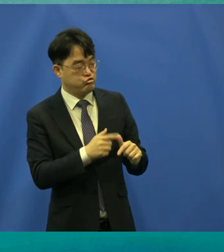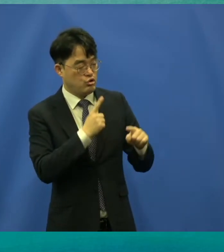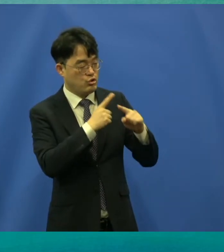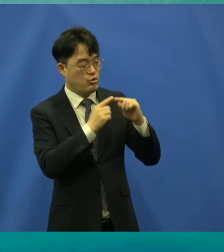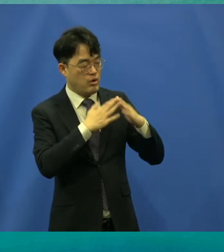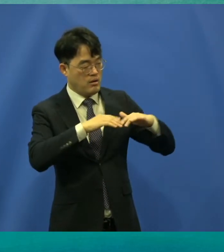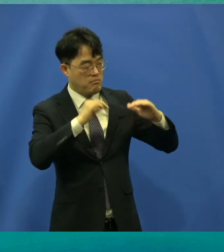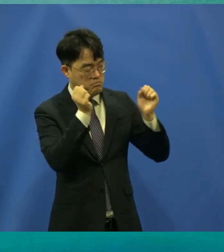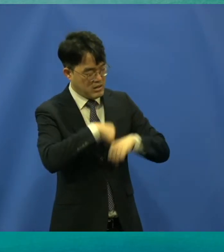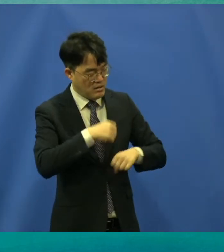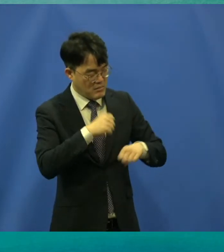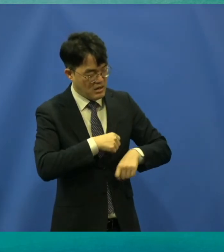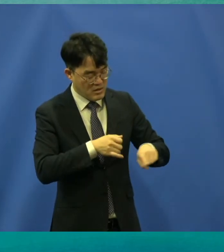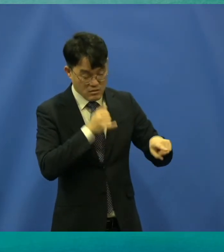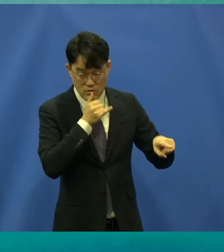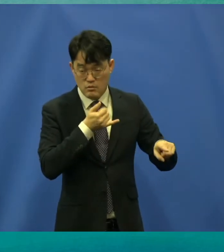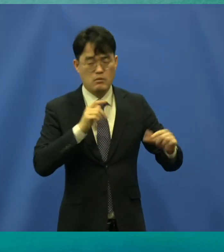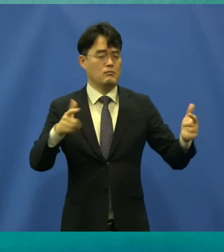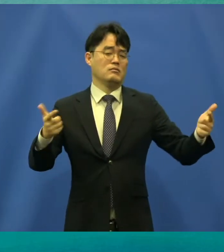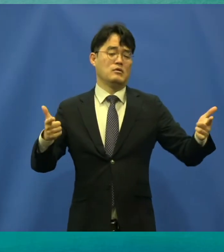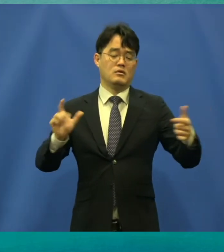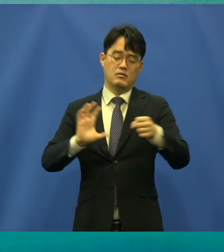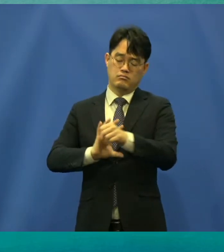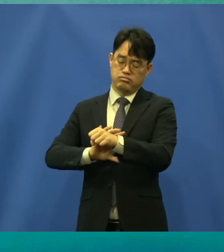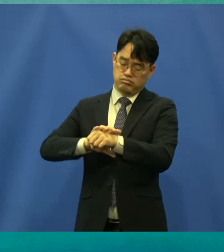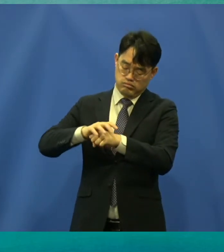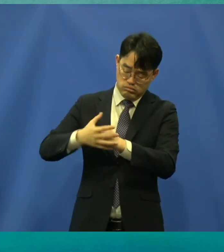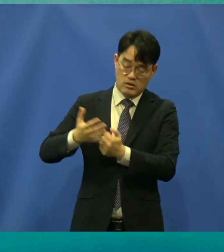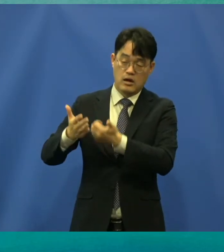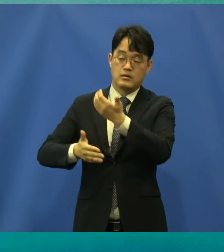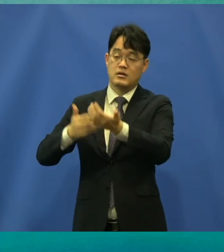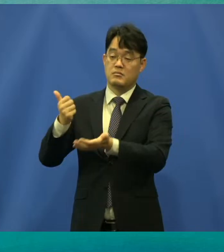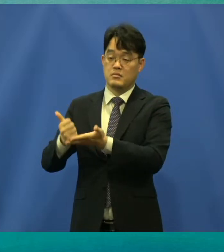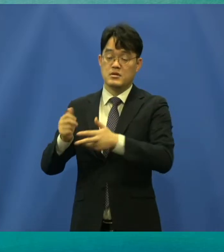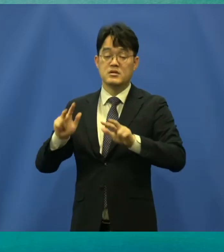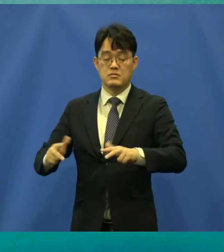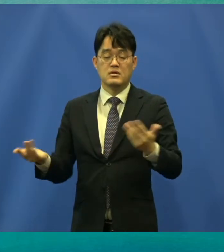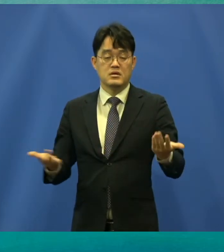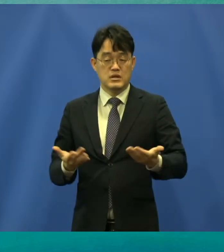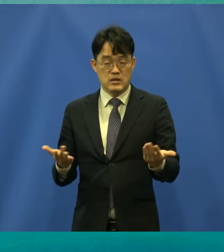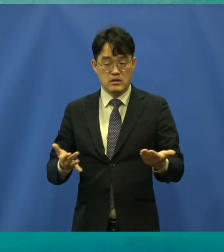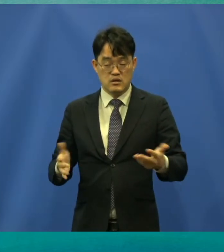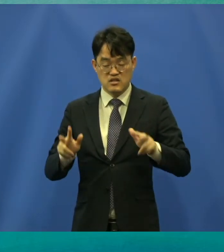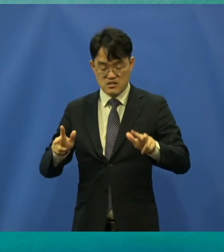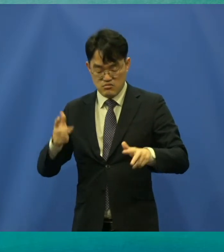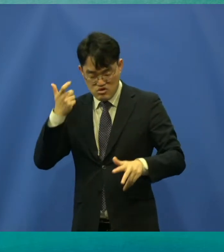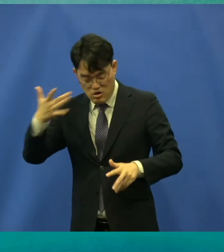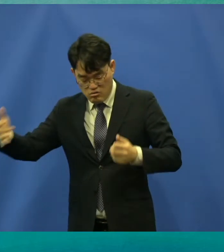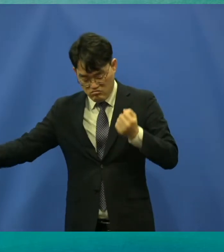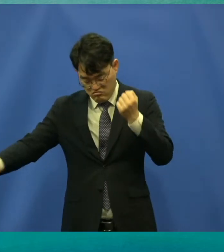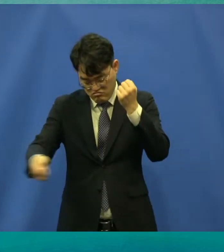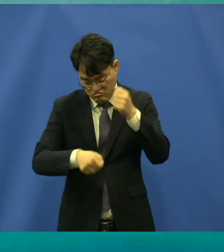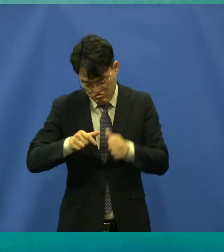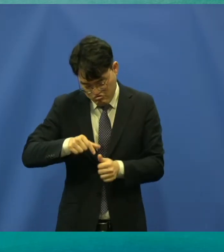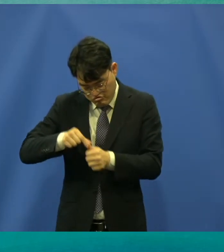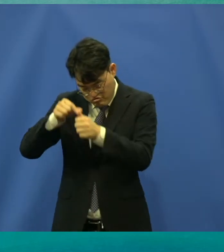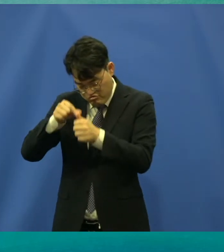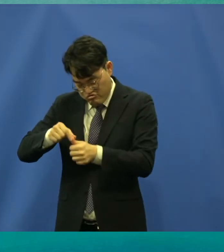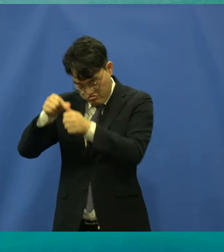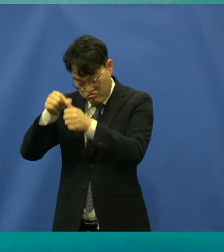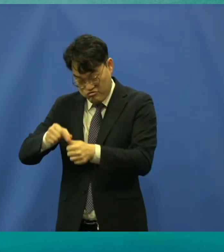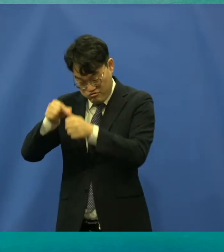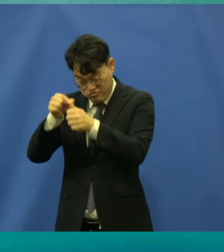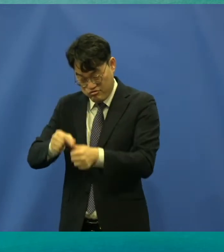이제 역사의 마지막을 향해 빠르게 시간이 흐르고 있습니다. 중요한 것은 영혼 구원의 역사예요. 하나님은